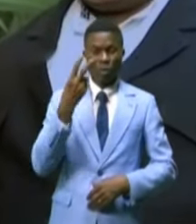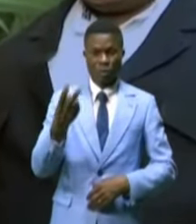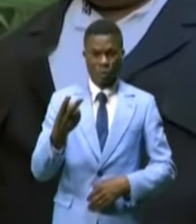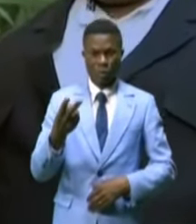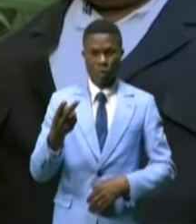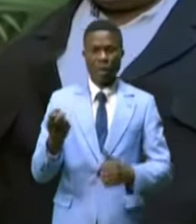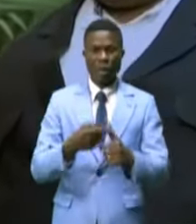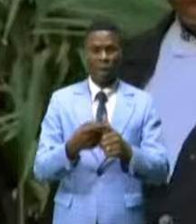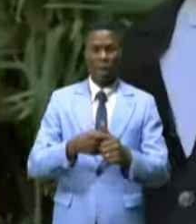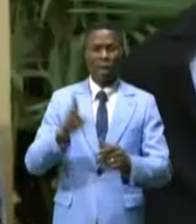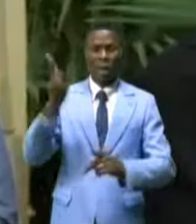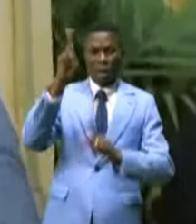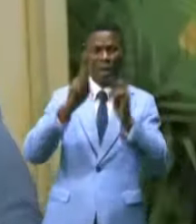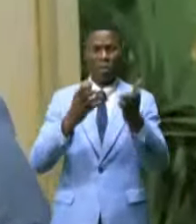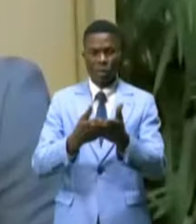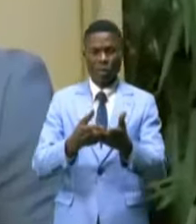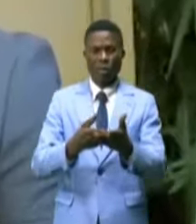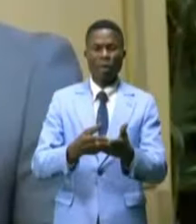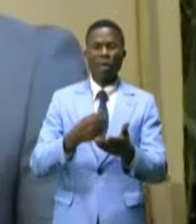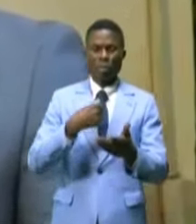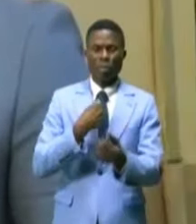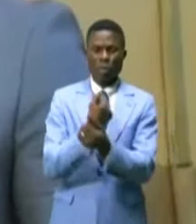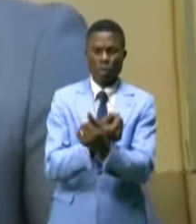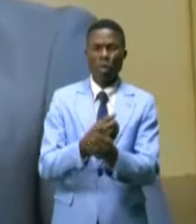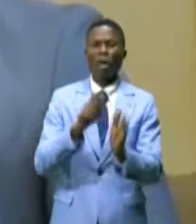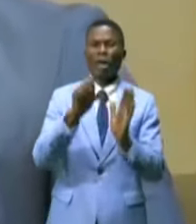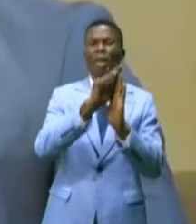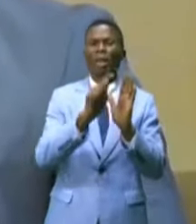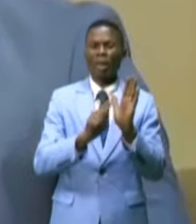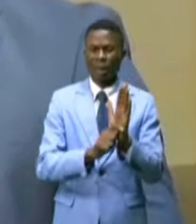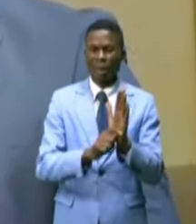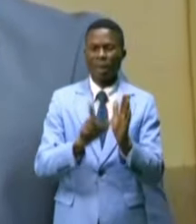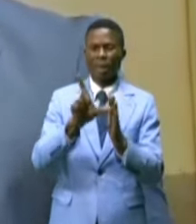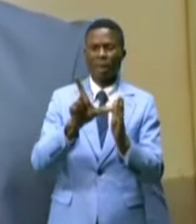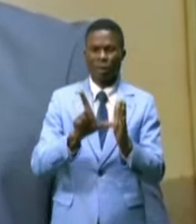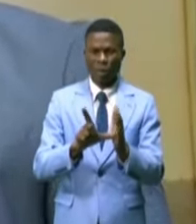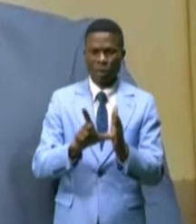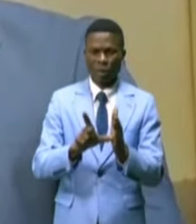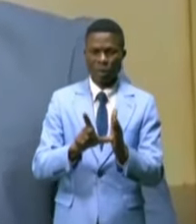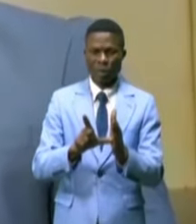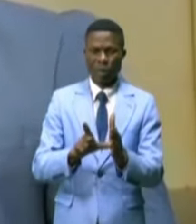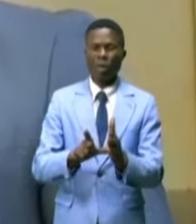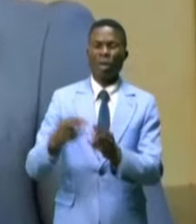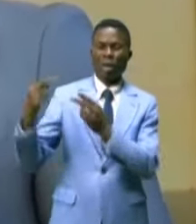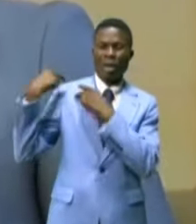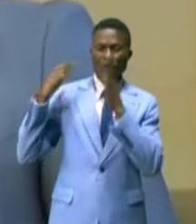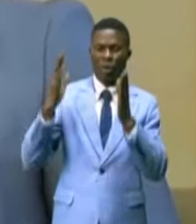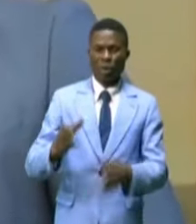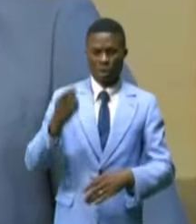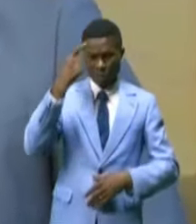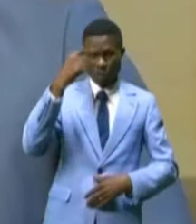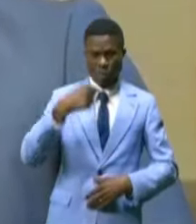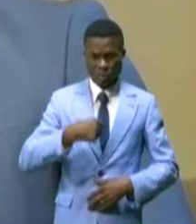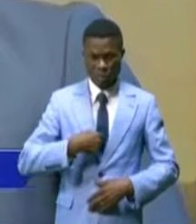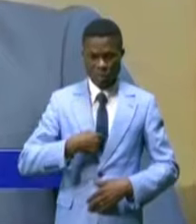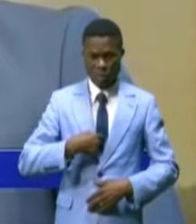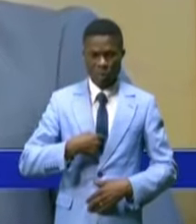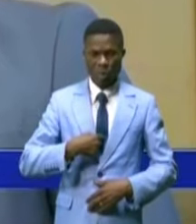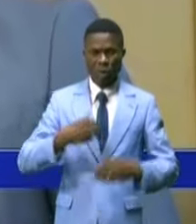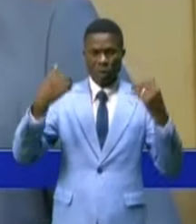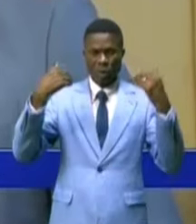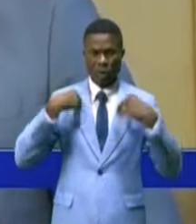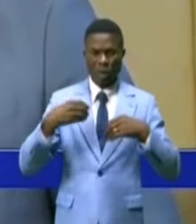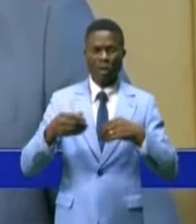du peuple, je dois être respectueux du texte, mais déchargé de mes responsabilités comme agent de carrière de service